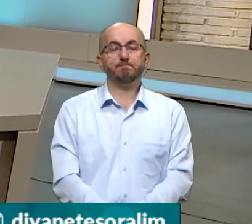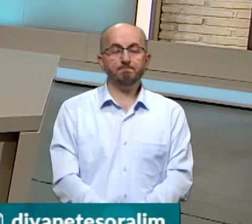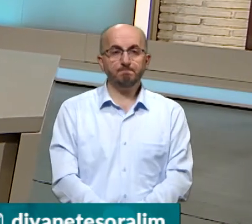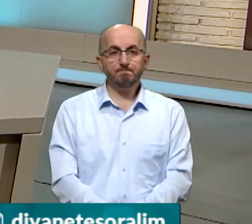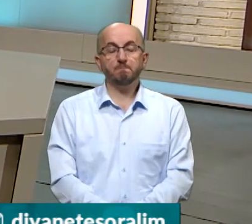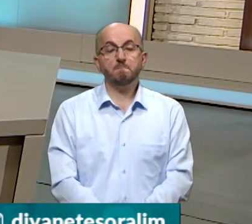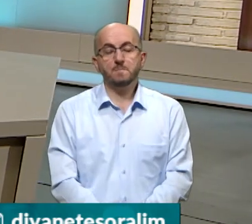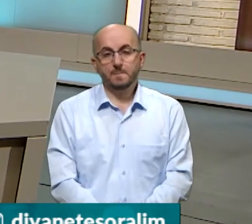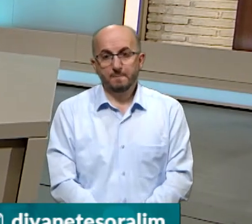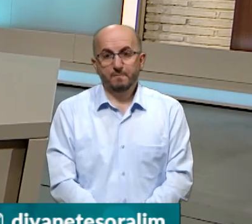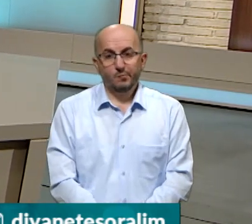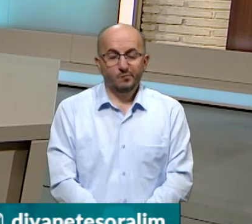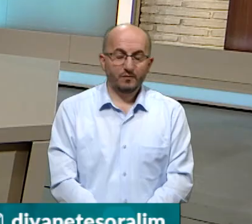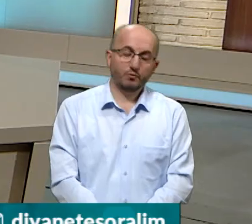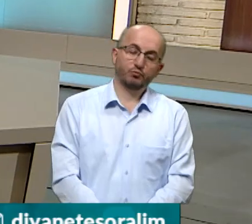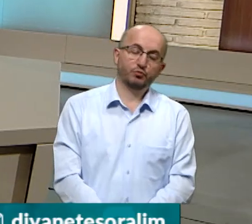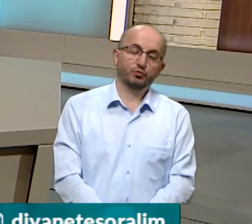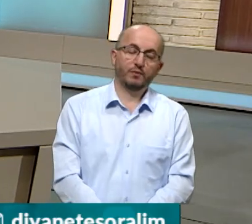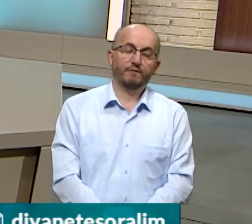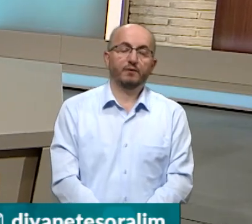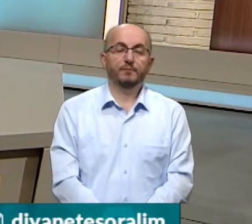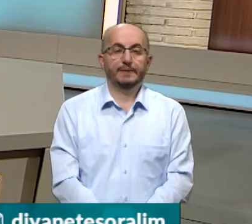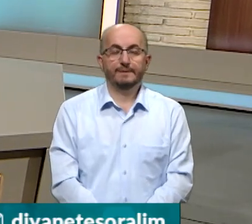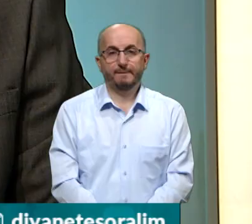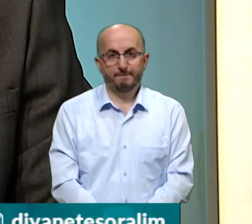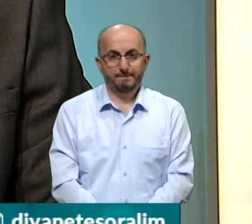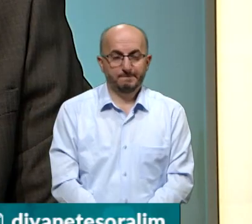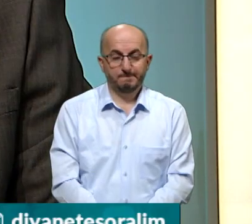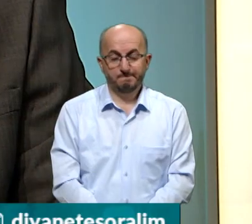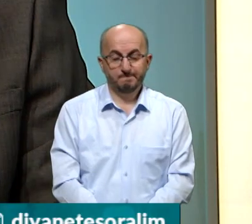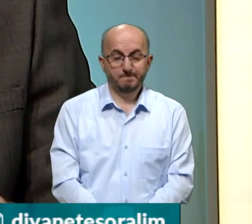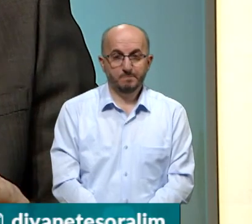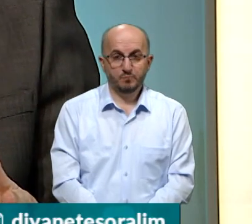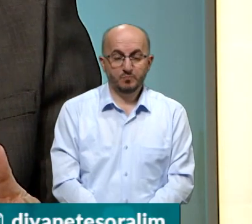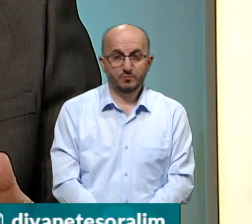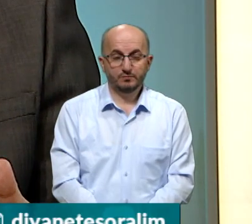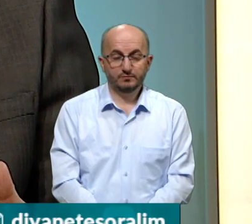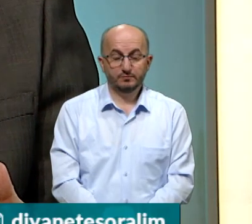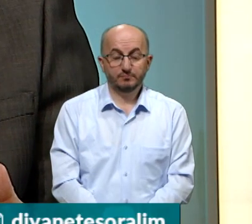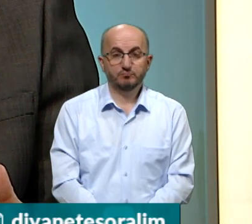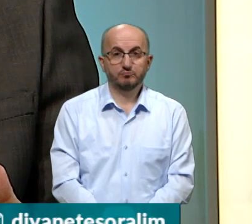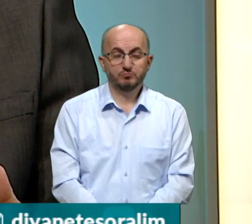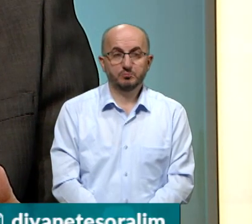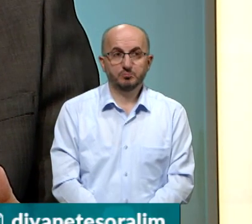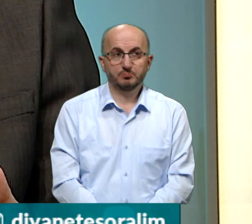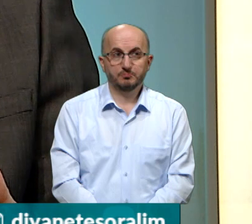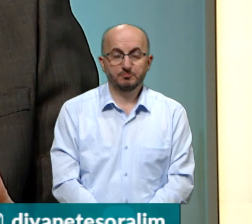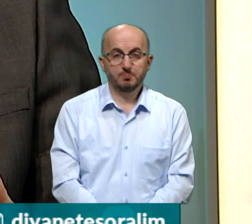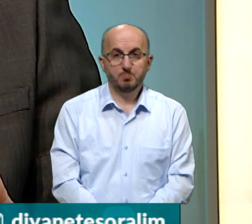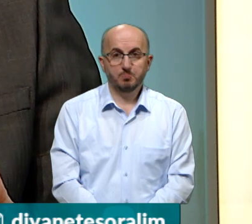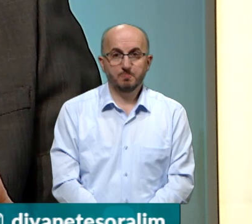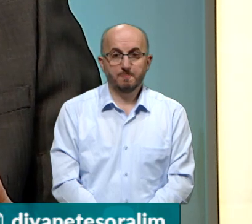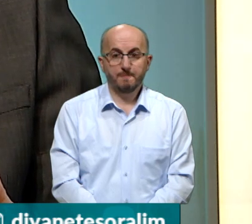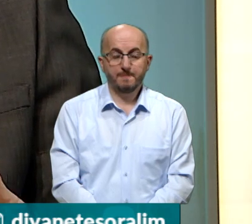komende Kerim'de onsav ocağına komşu olan vekab ailelikte harfine ekran ve kumanda lahit